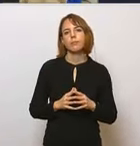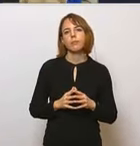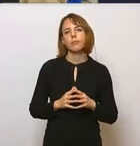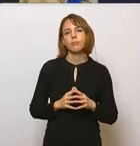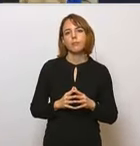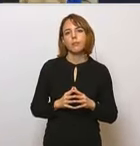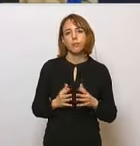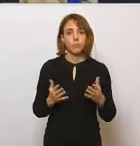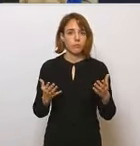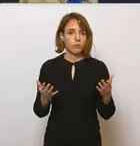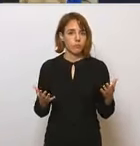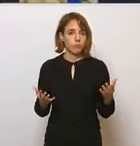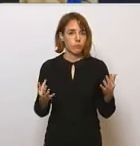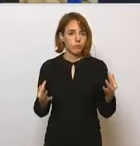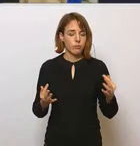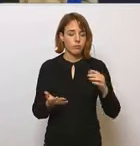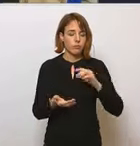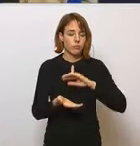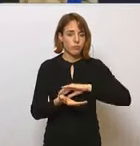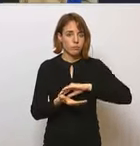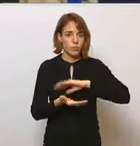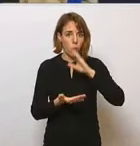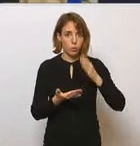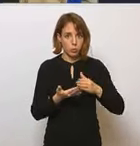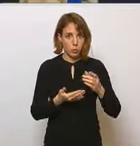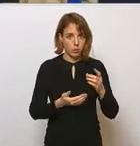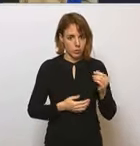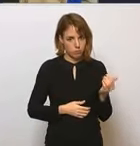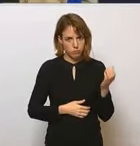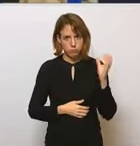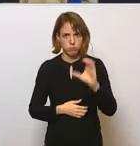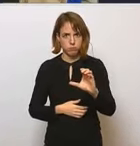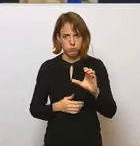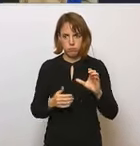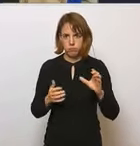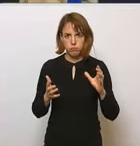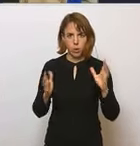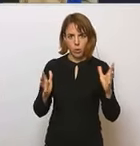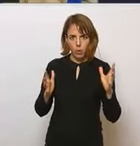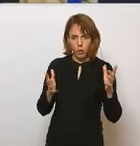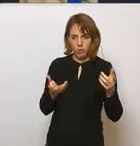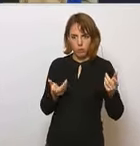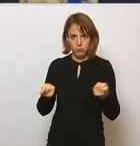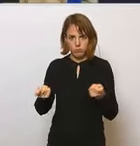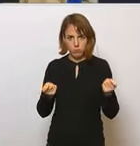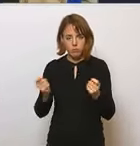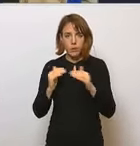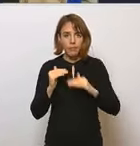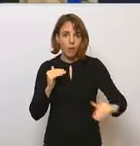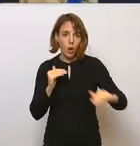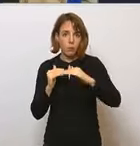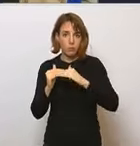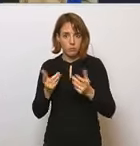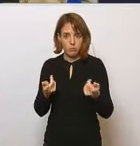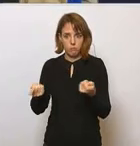de ressources que la Commission en particulier peut mettre en œuvre pour réguler cette plateforme.